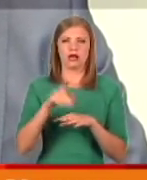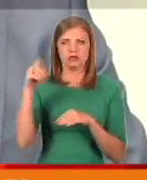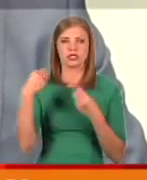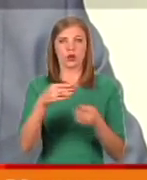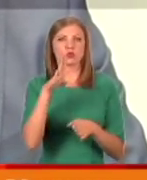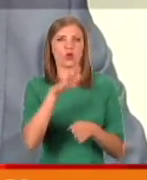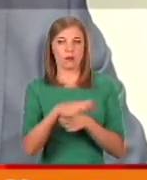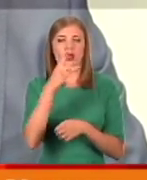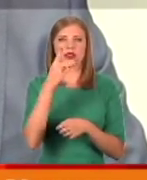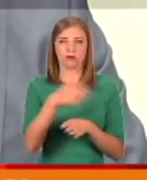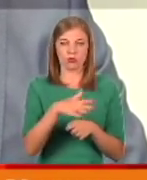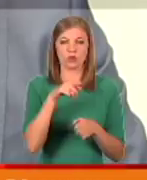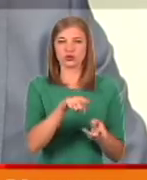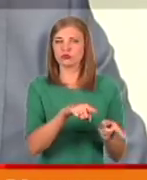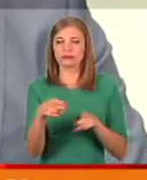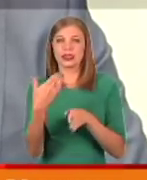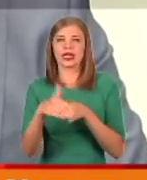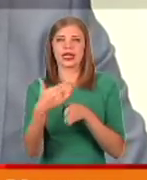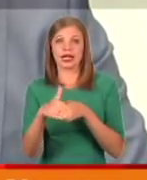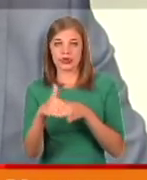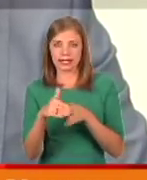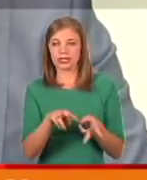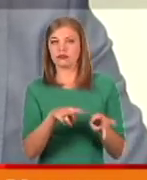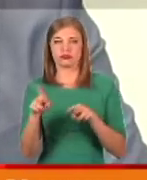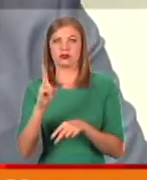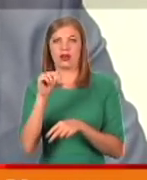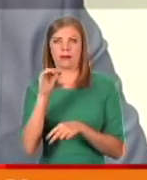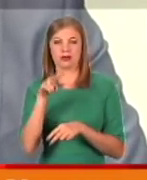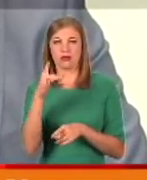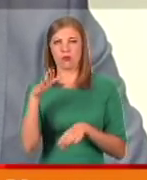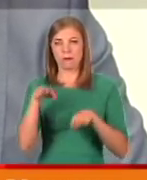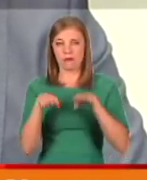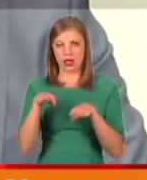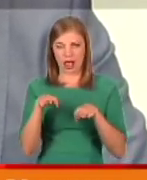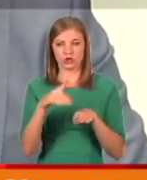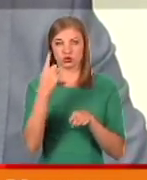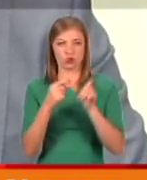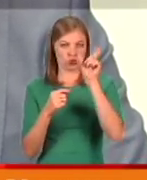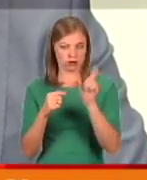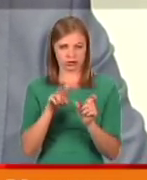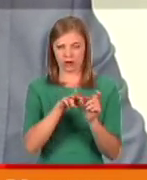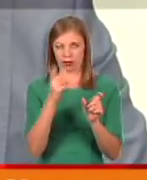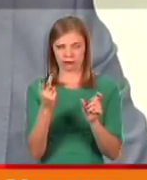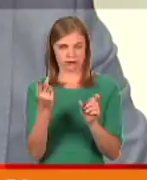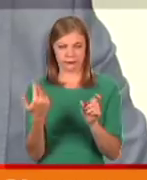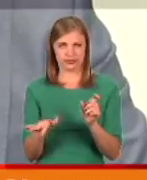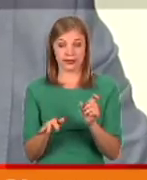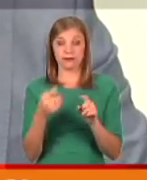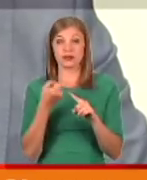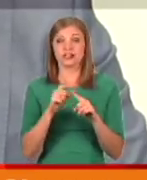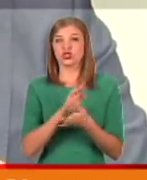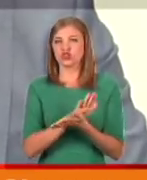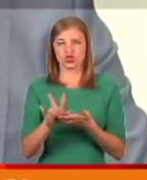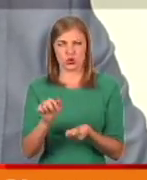команду, і вони просто переводять ці кредити з кредиту в капітал. Це просто в балансі банку з одної строчки переходить на іншу. Це чисто